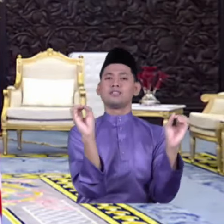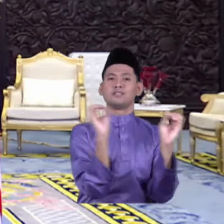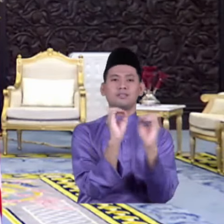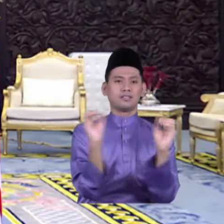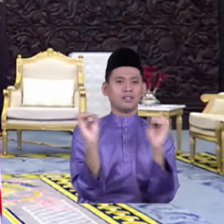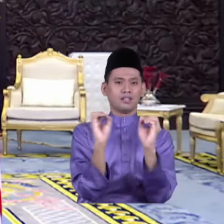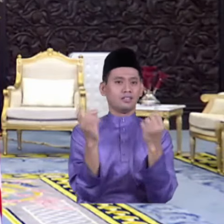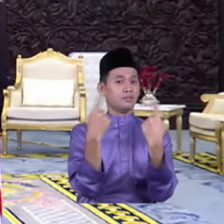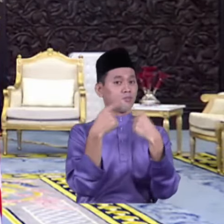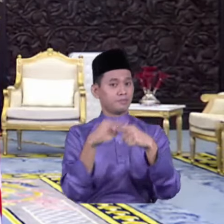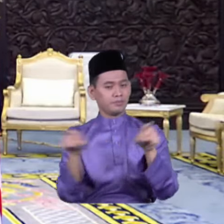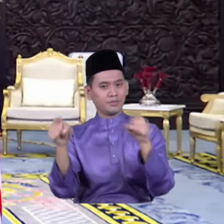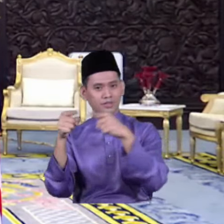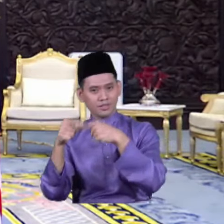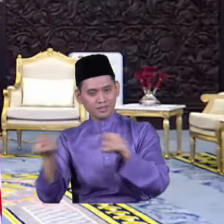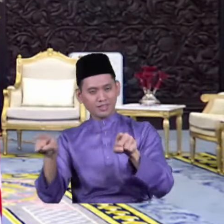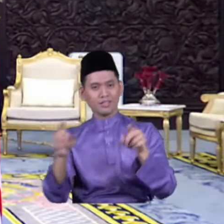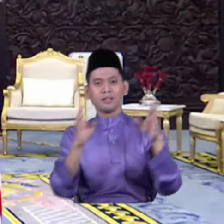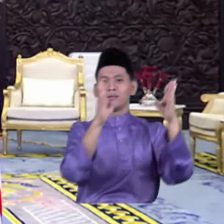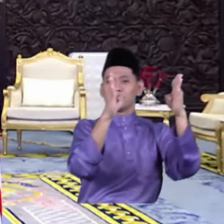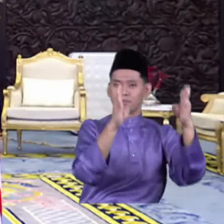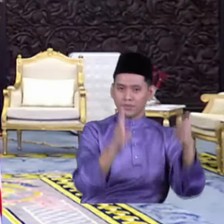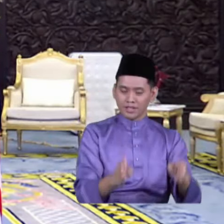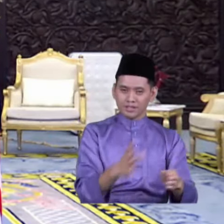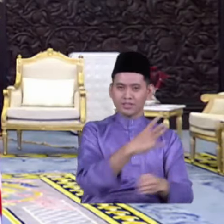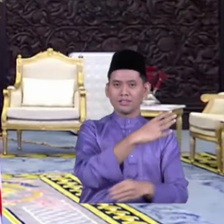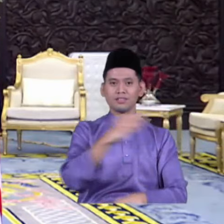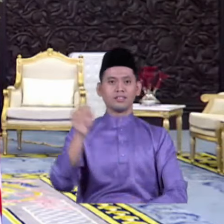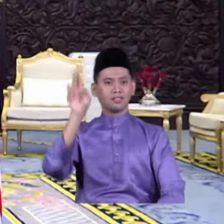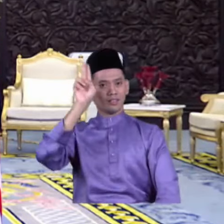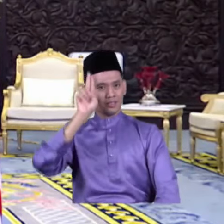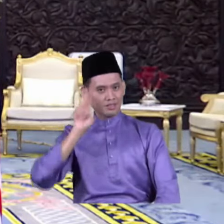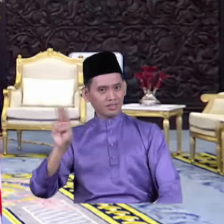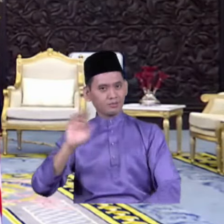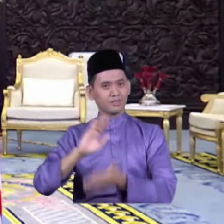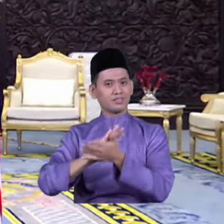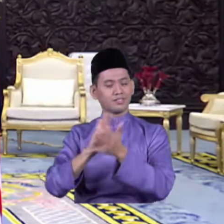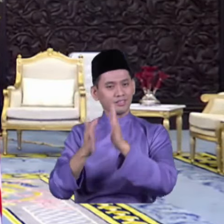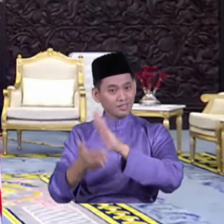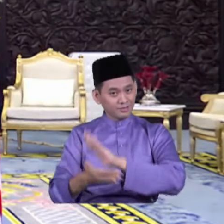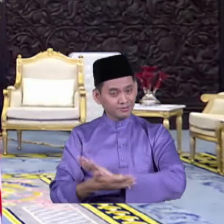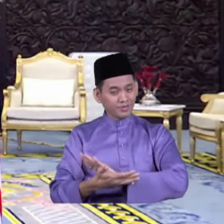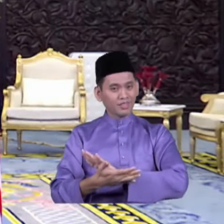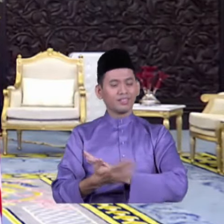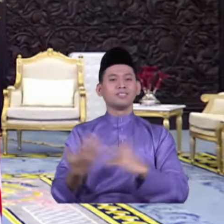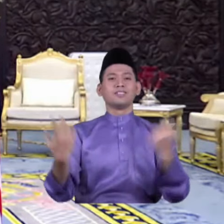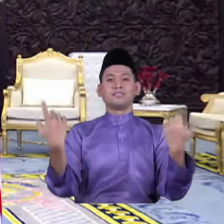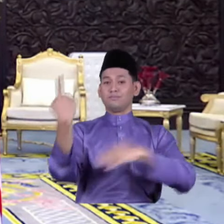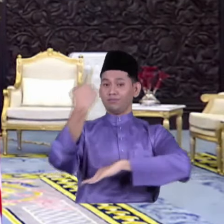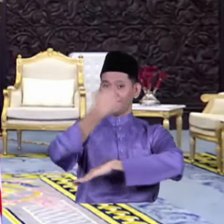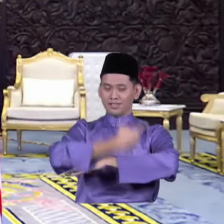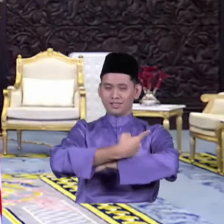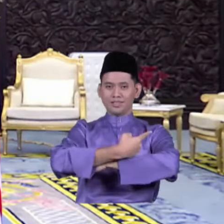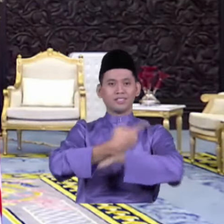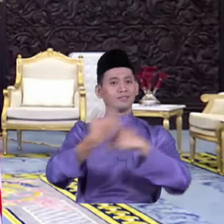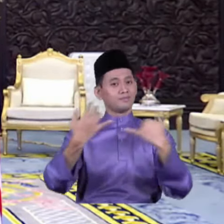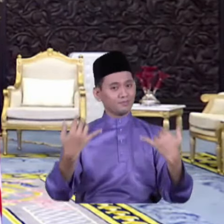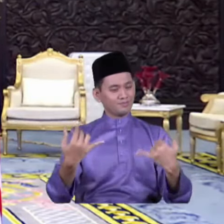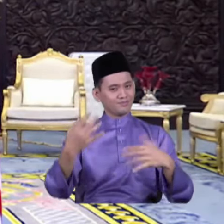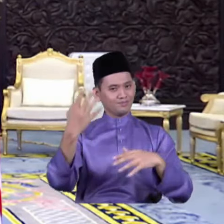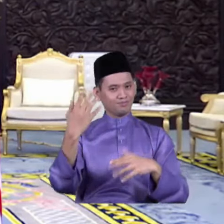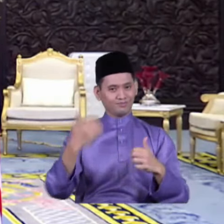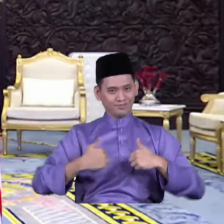wujud jurang pedesaan antara bangsa dan agama justru hari yang mulia ini